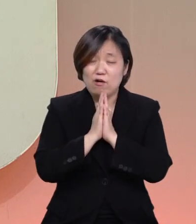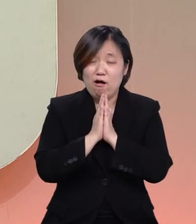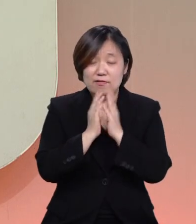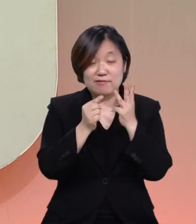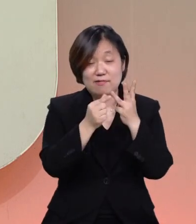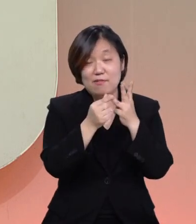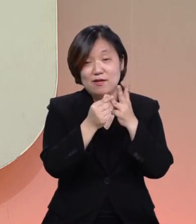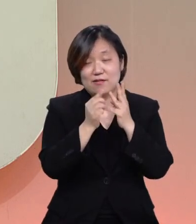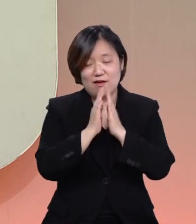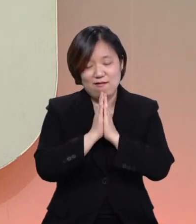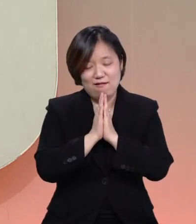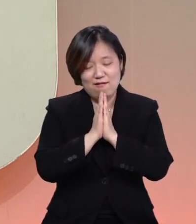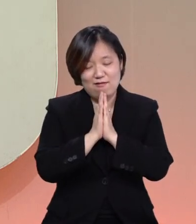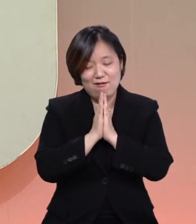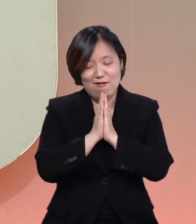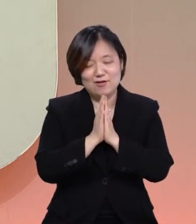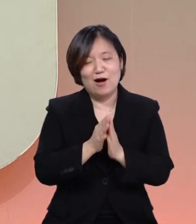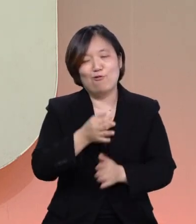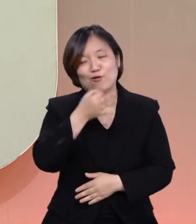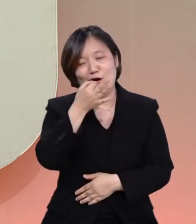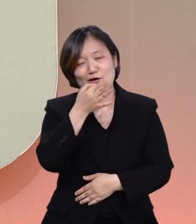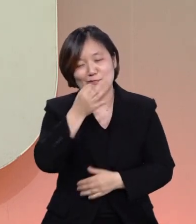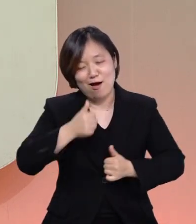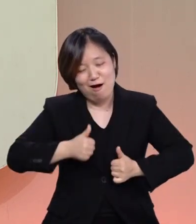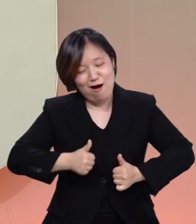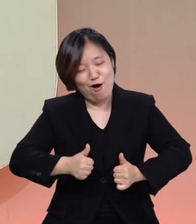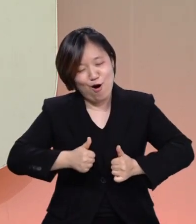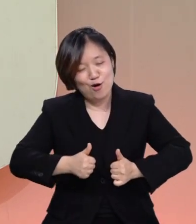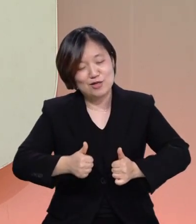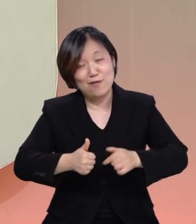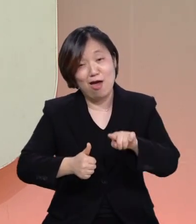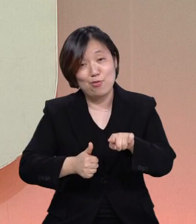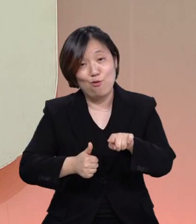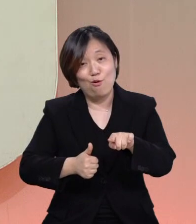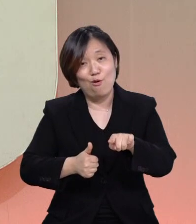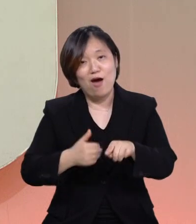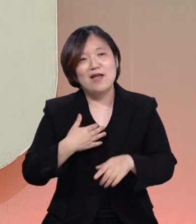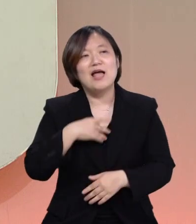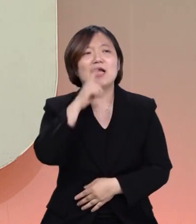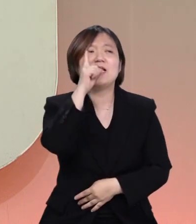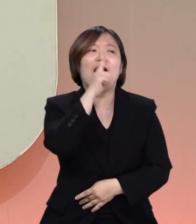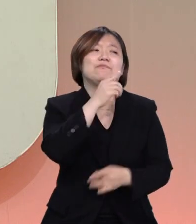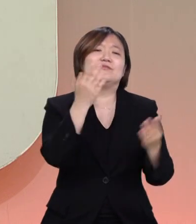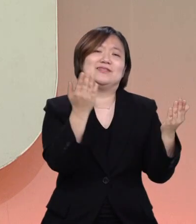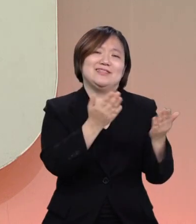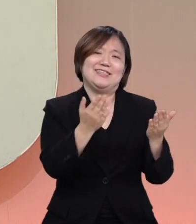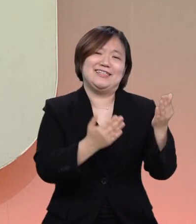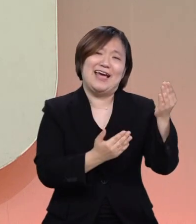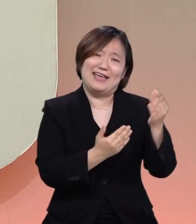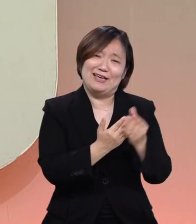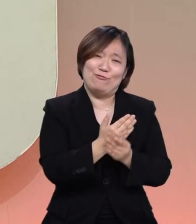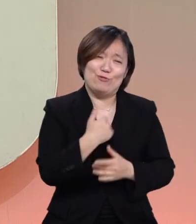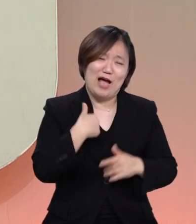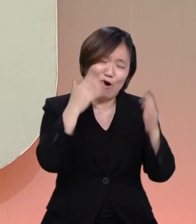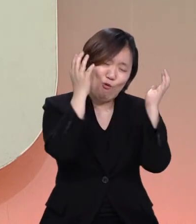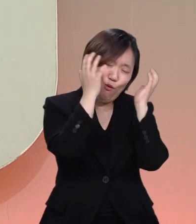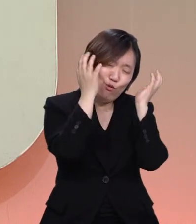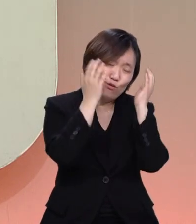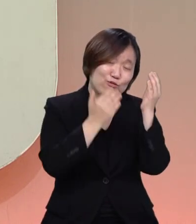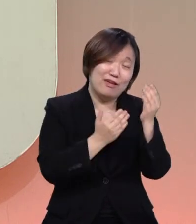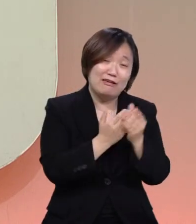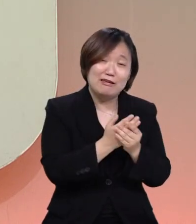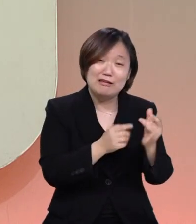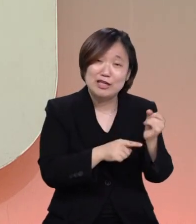열심히 염불하더라도 나쁜 일이 생기거나 나를 힘들게 하는 일들이 생기는 것은